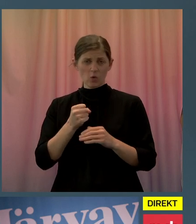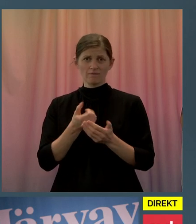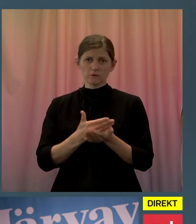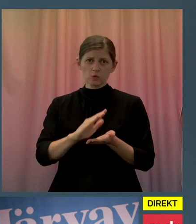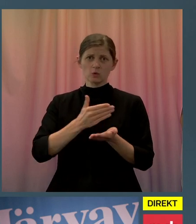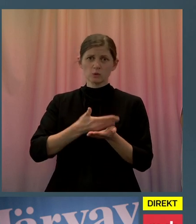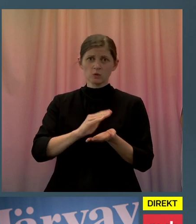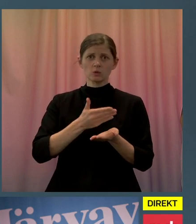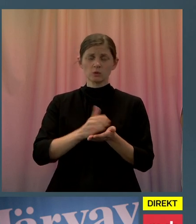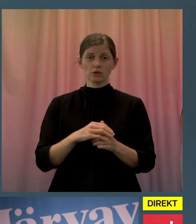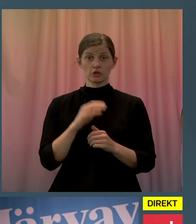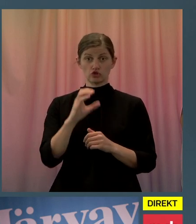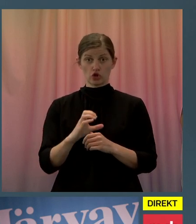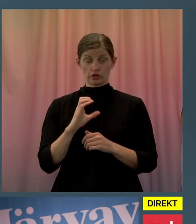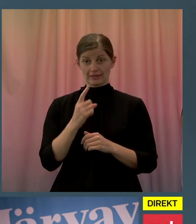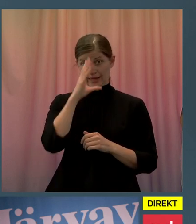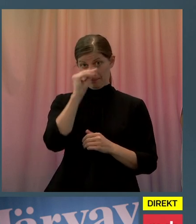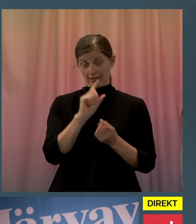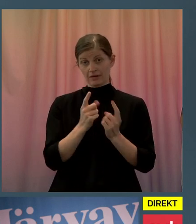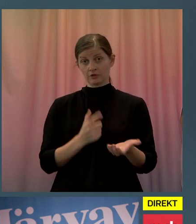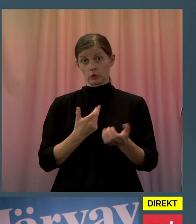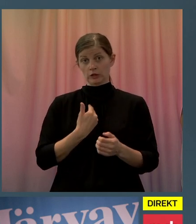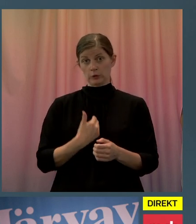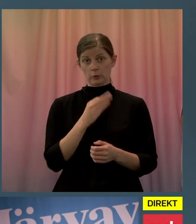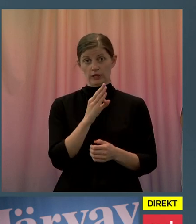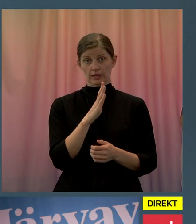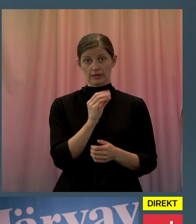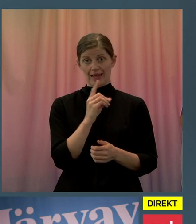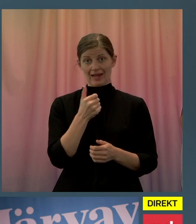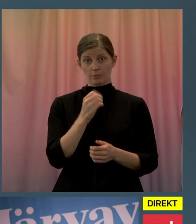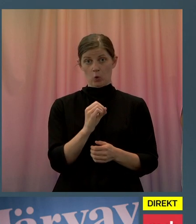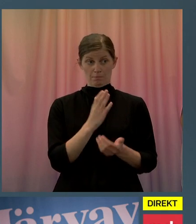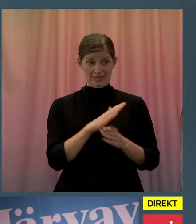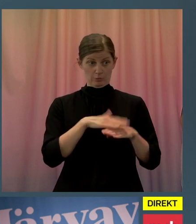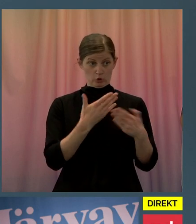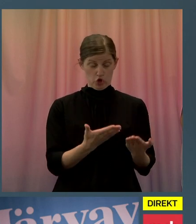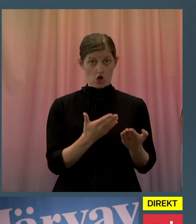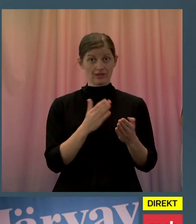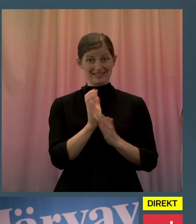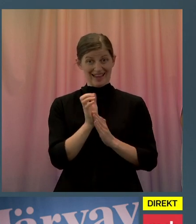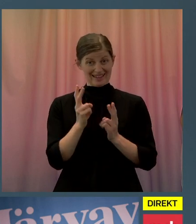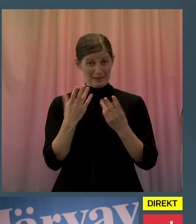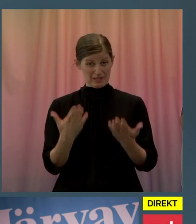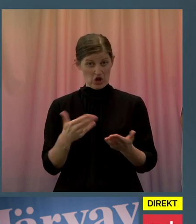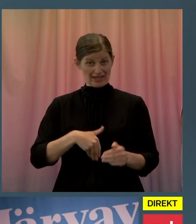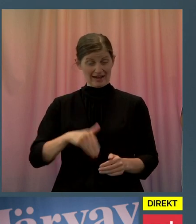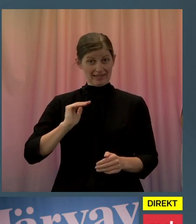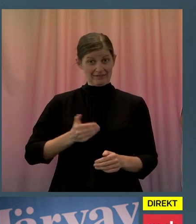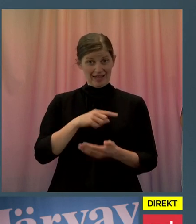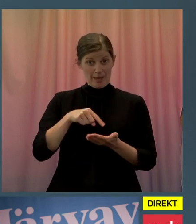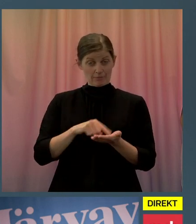I söndags sköts en man till döds i Hjällbo mitt på dagen. Senare samma dag skottskadades en gravid kvinna i